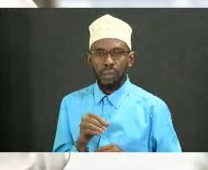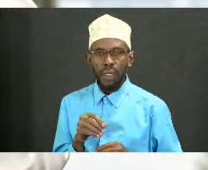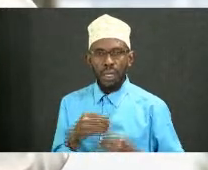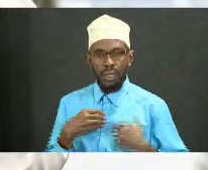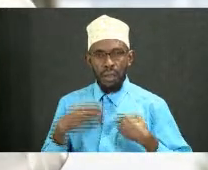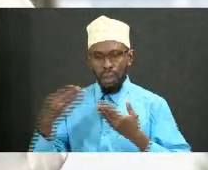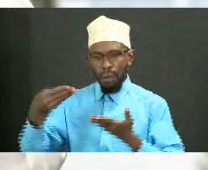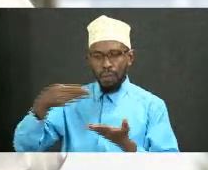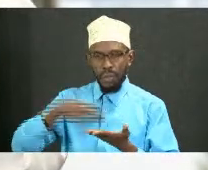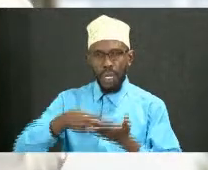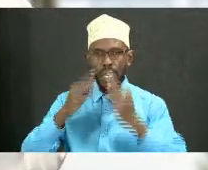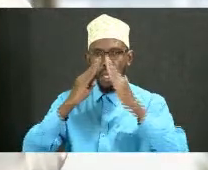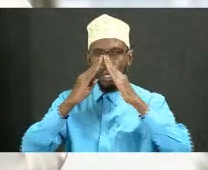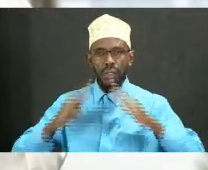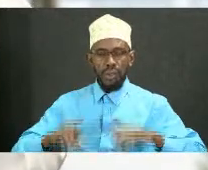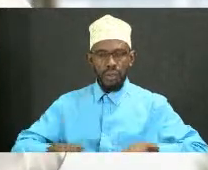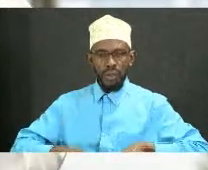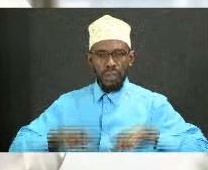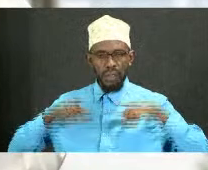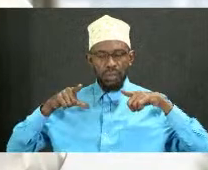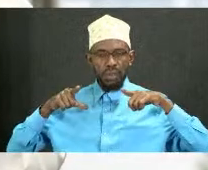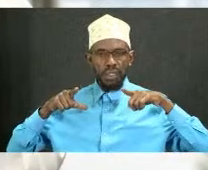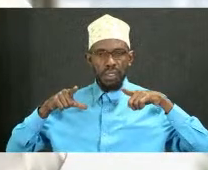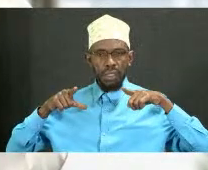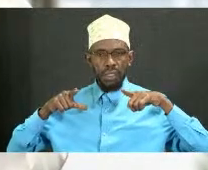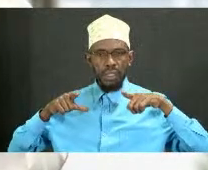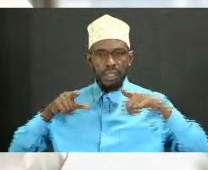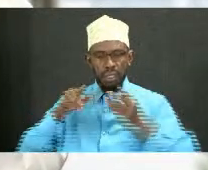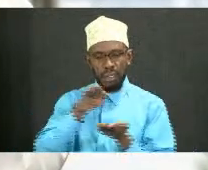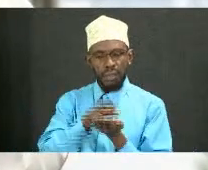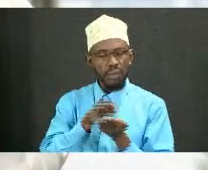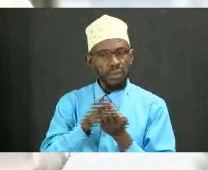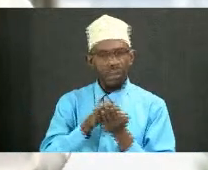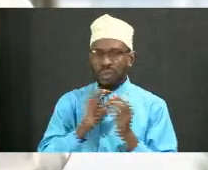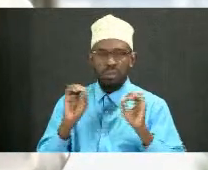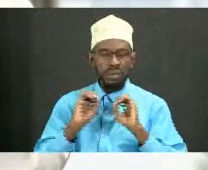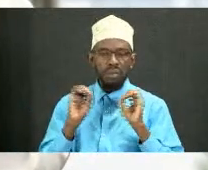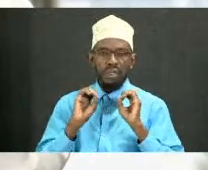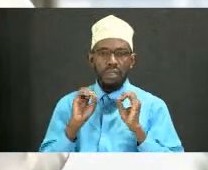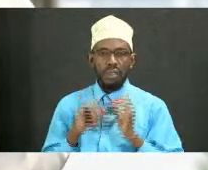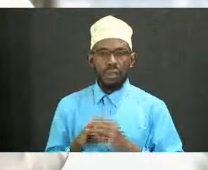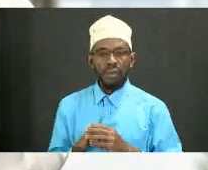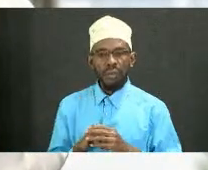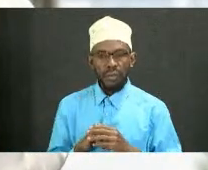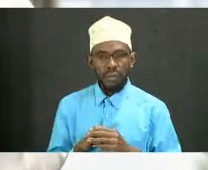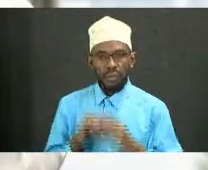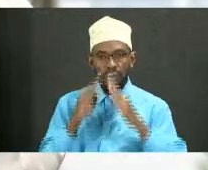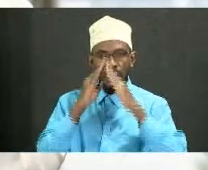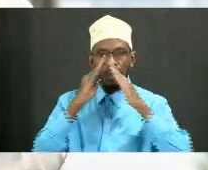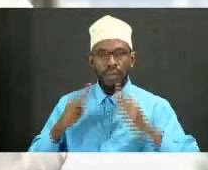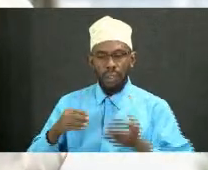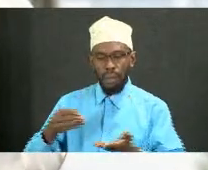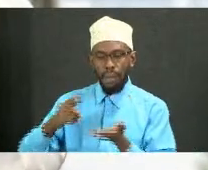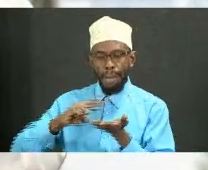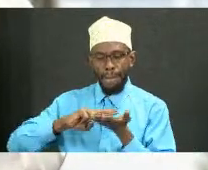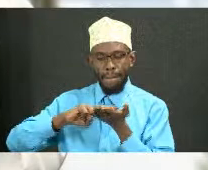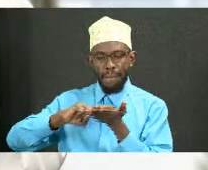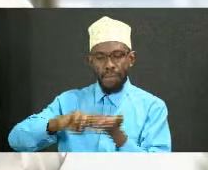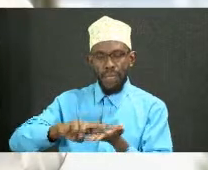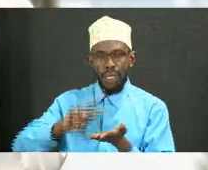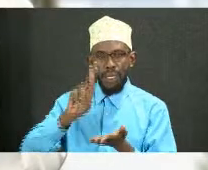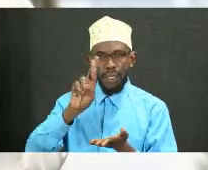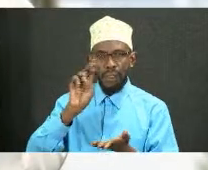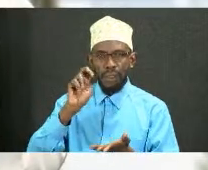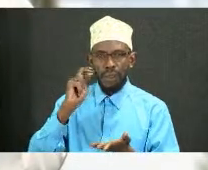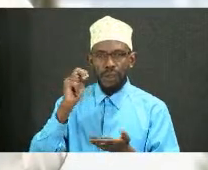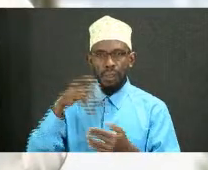jambo la kununua nyumba ya kuishi ni kama hii ni investment. Nyumba ya kuishi sio investment. Kama ni nyumba ya kukodisha ambayo itakuwa